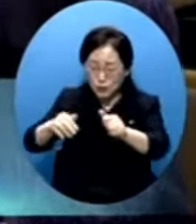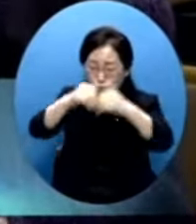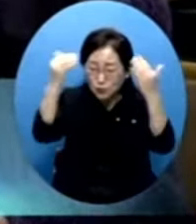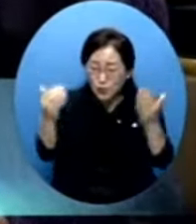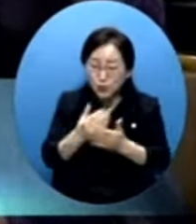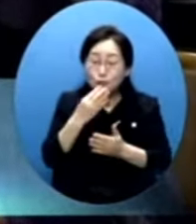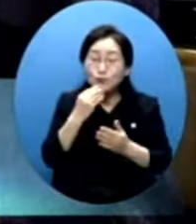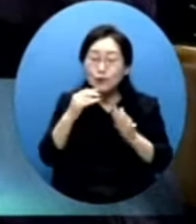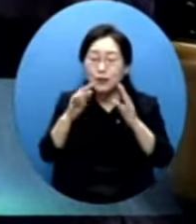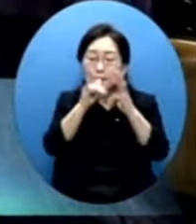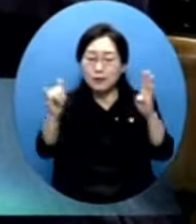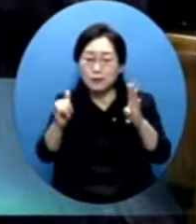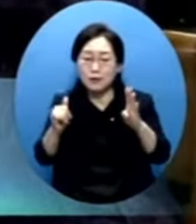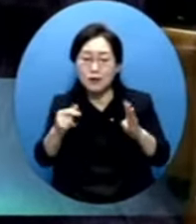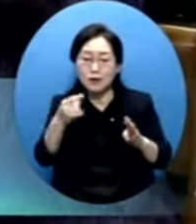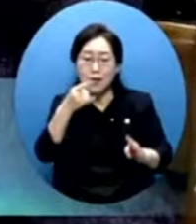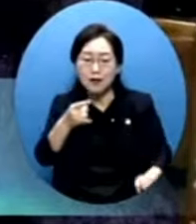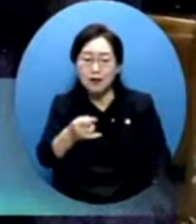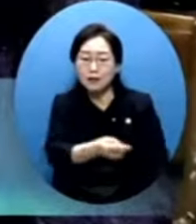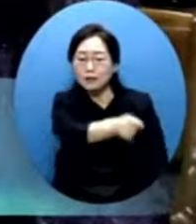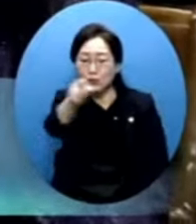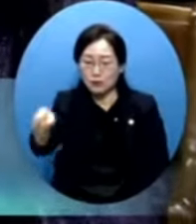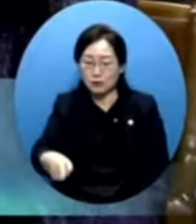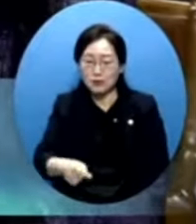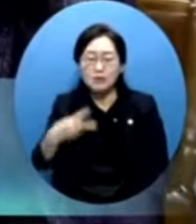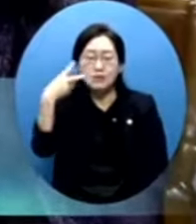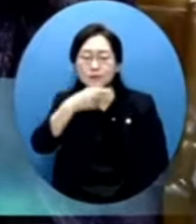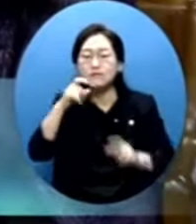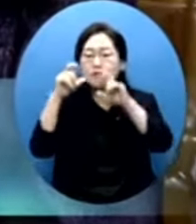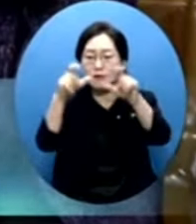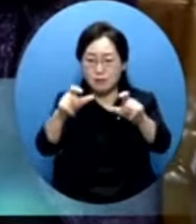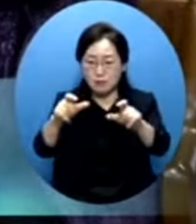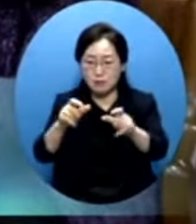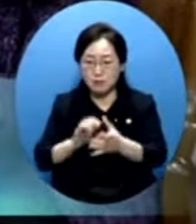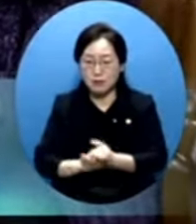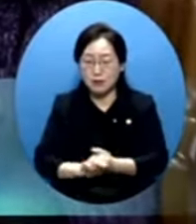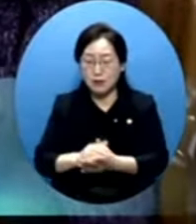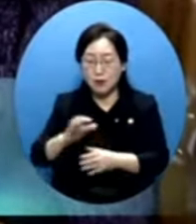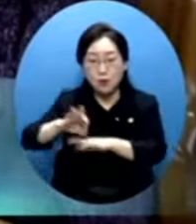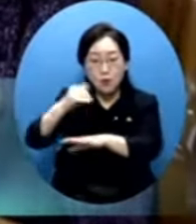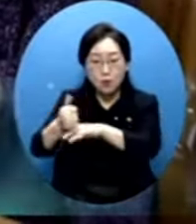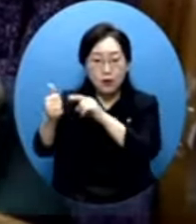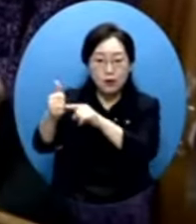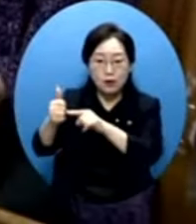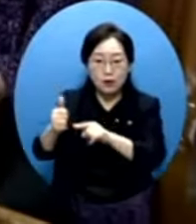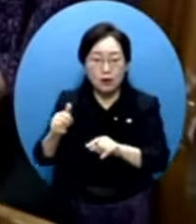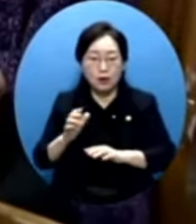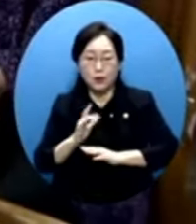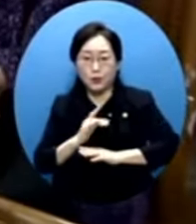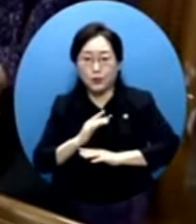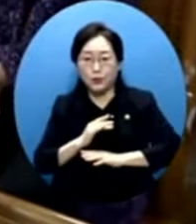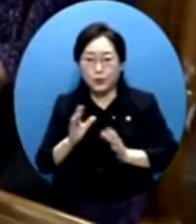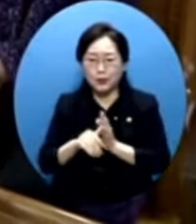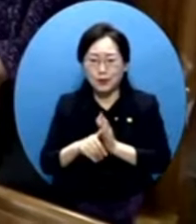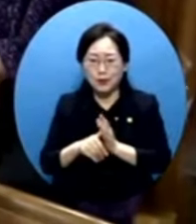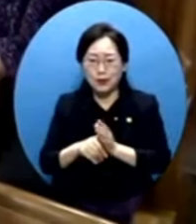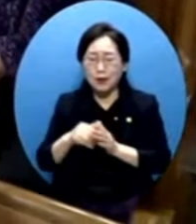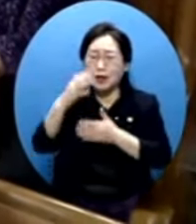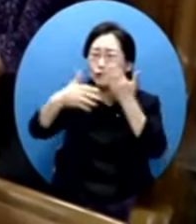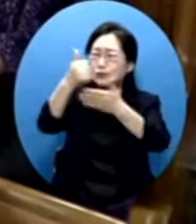유다 백성에게 금식하라 공포 호사 당은 려에 다올 때 주님께로 시을 딱